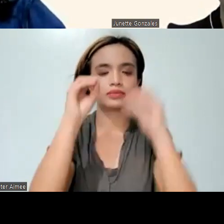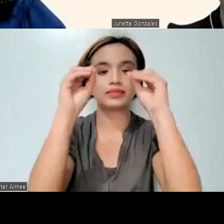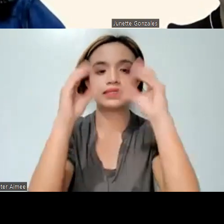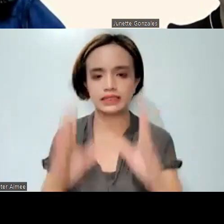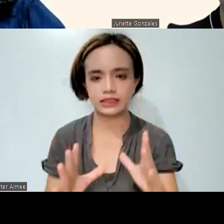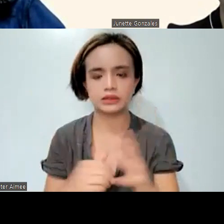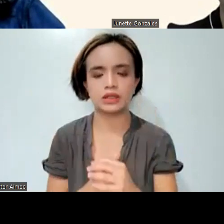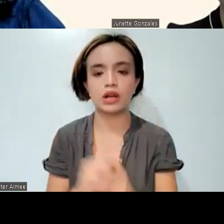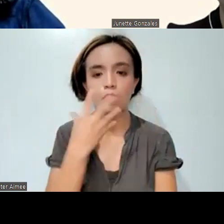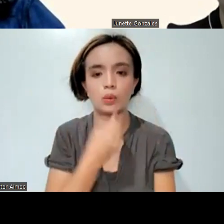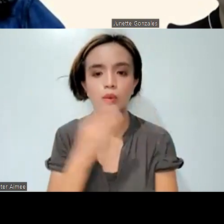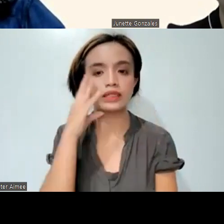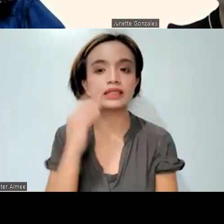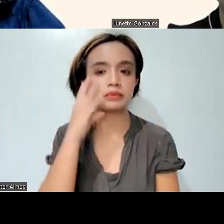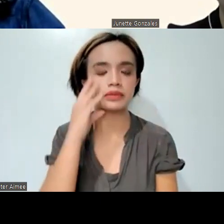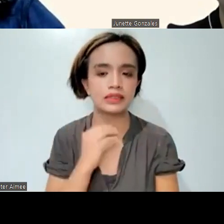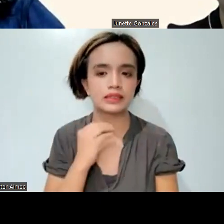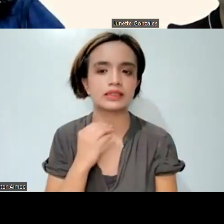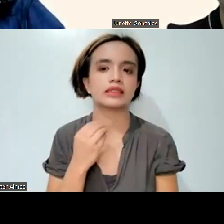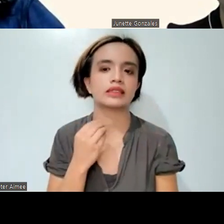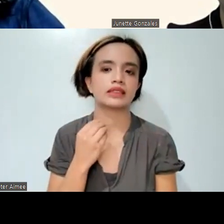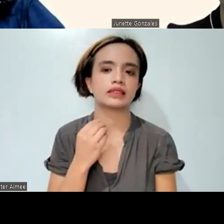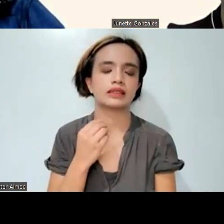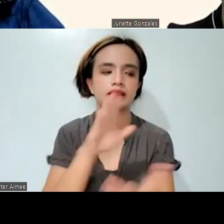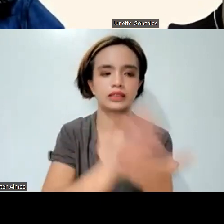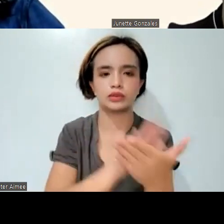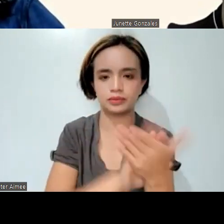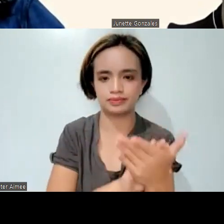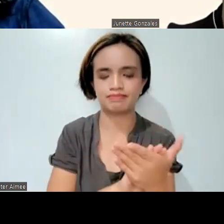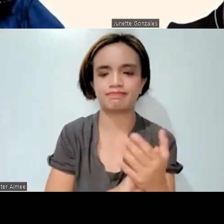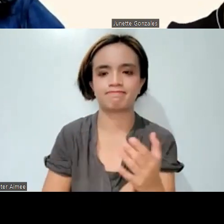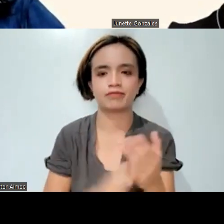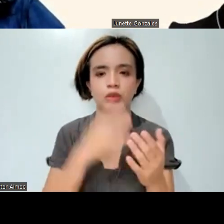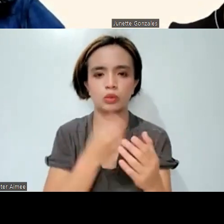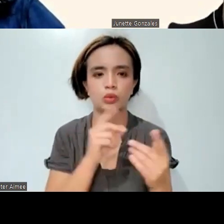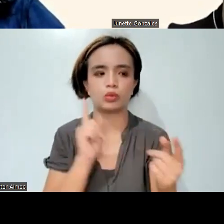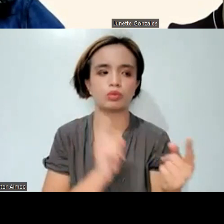na humaharap sa loob ng silid-aralan o ng classroom.